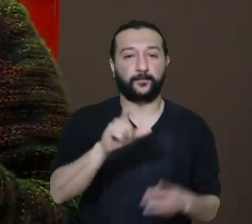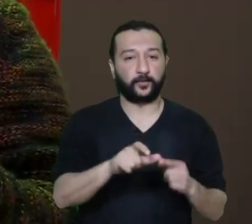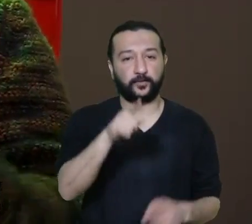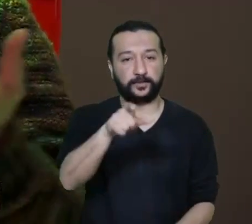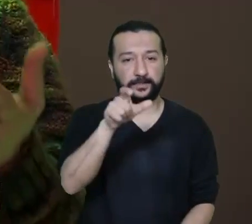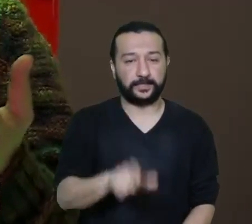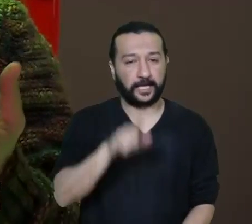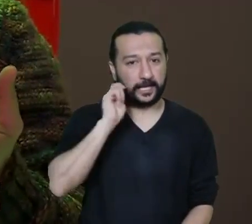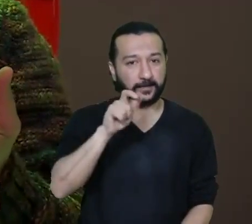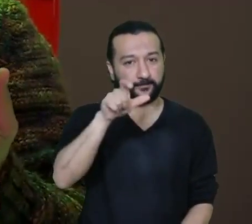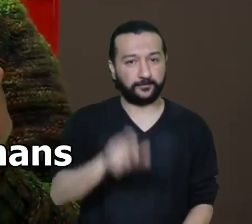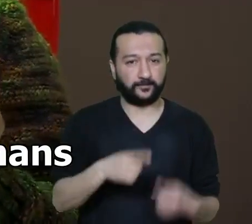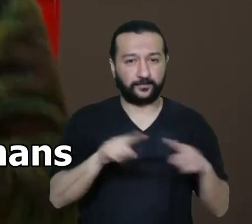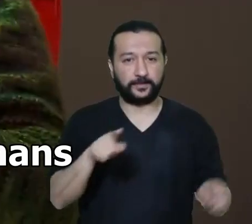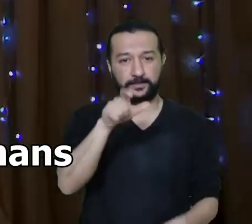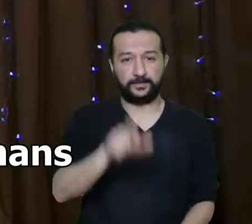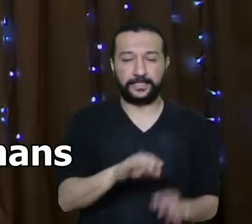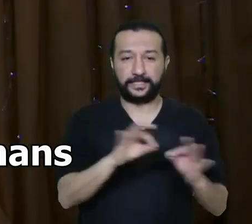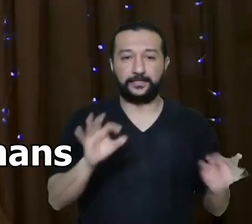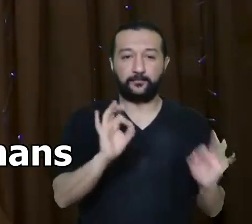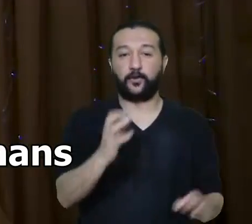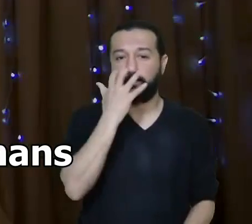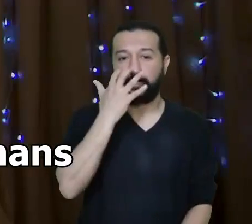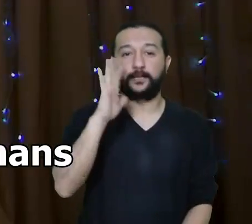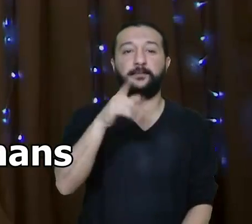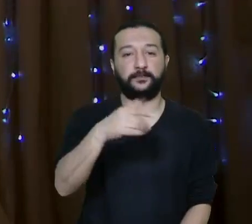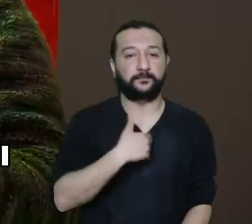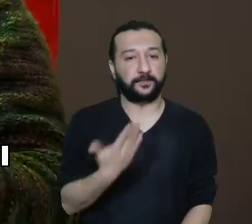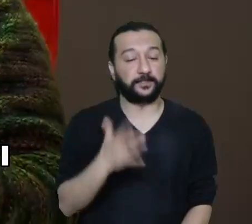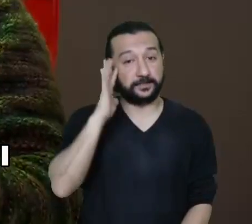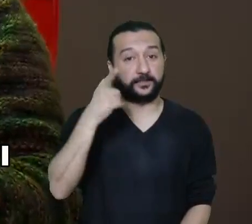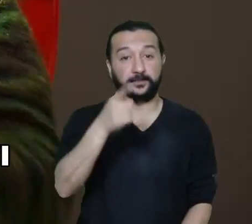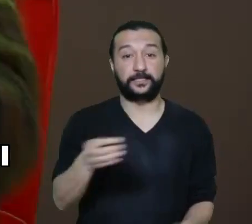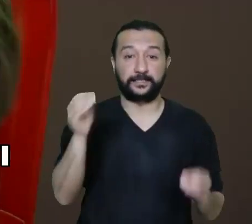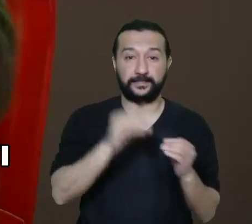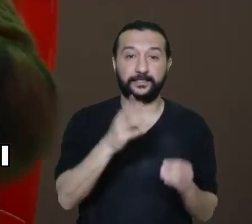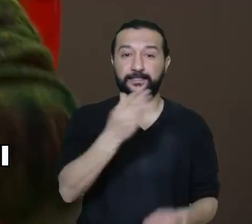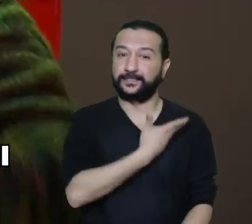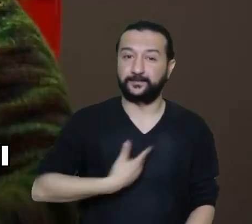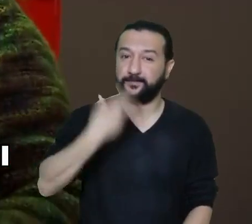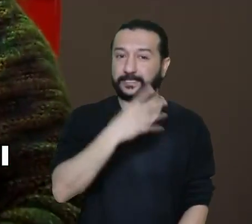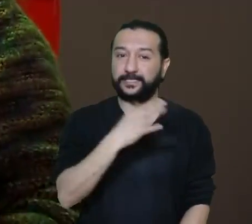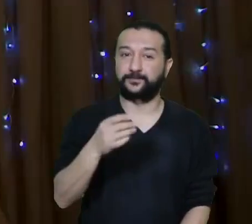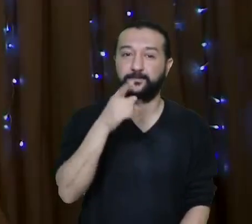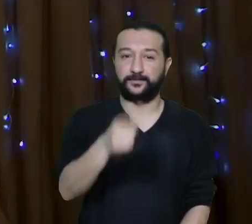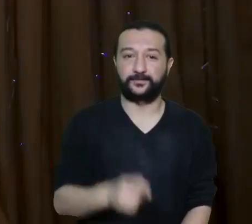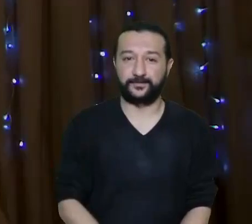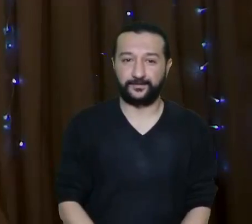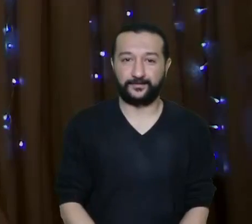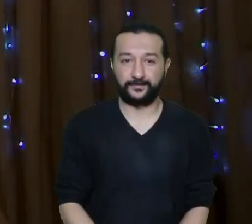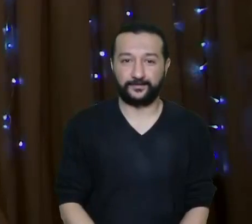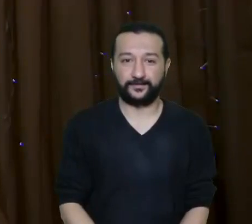Şükrü, ne adamsın ya. Senden hiç böyle bir performans beklemezdim ben. Bir de en sevdiğim şarkıyı seçmişsin ya.